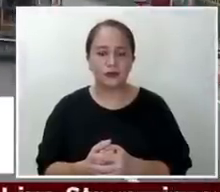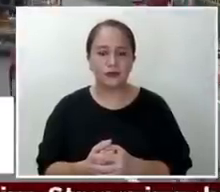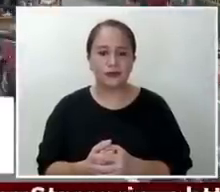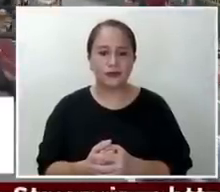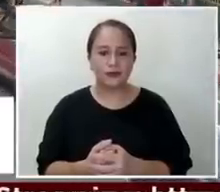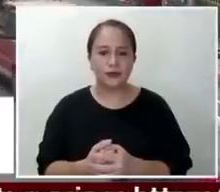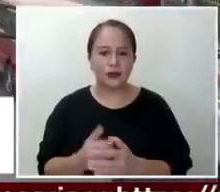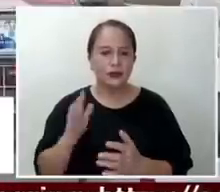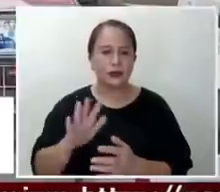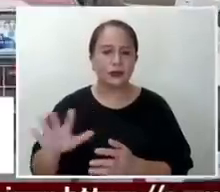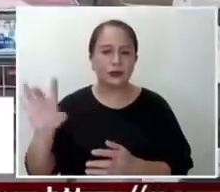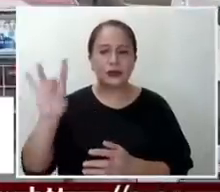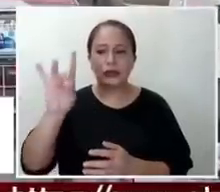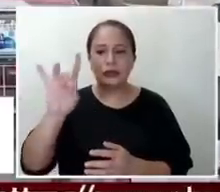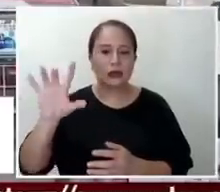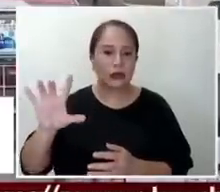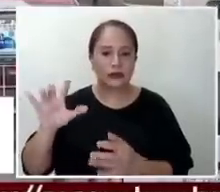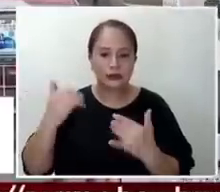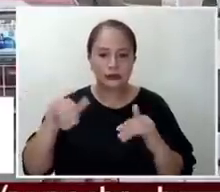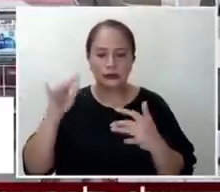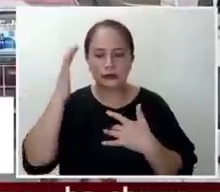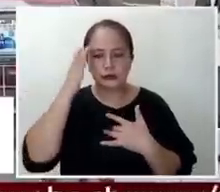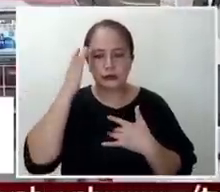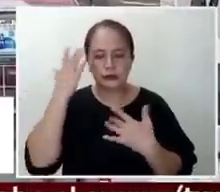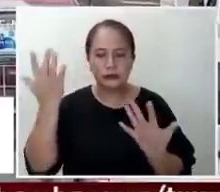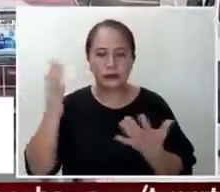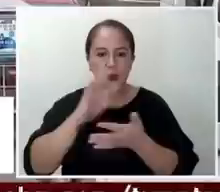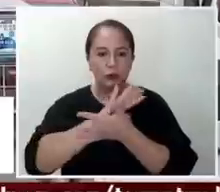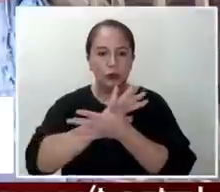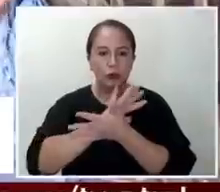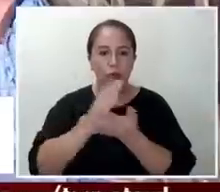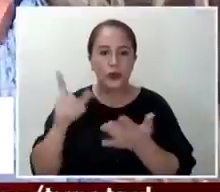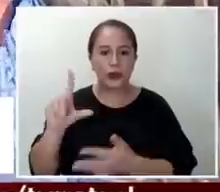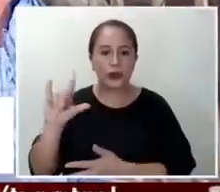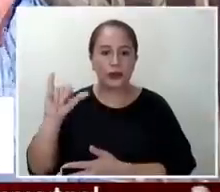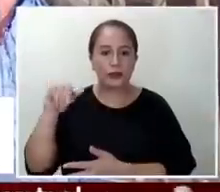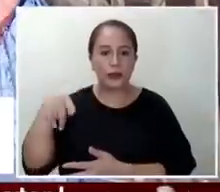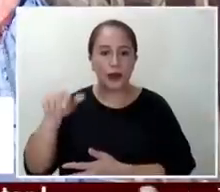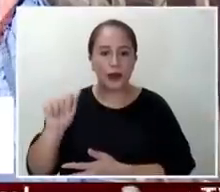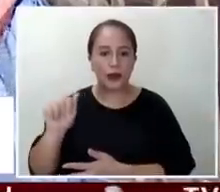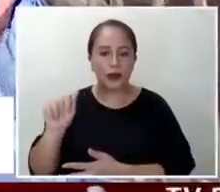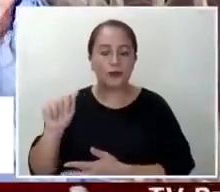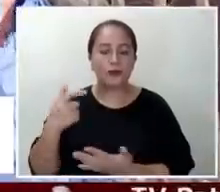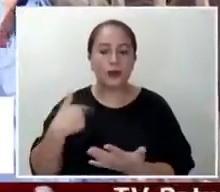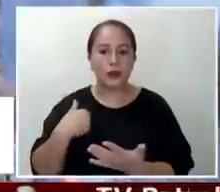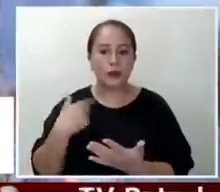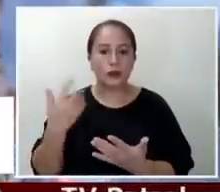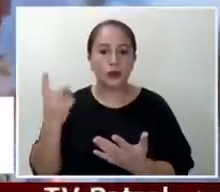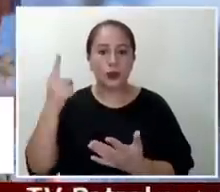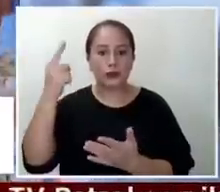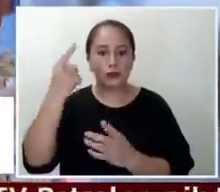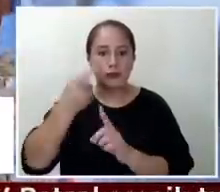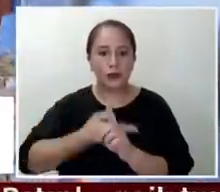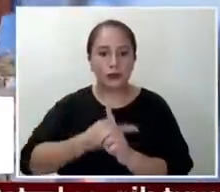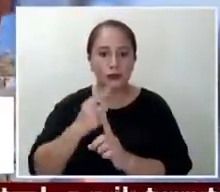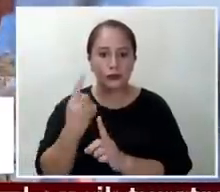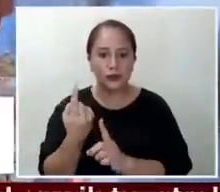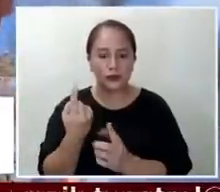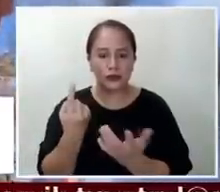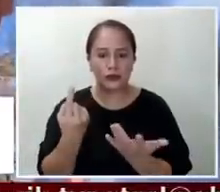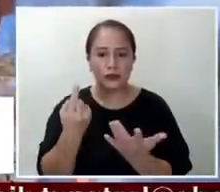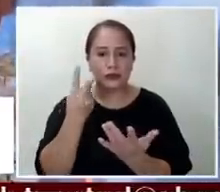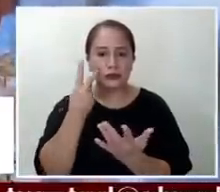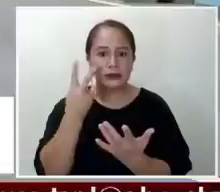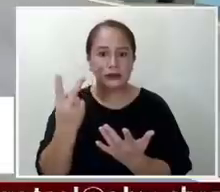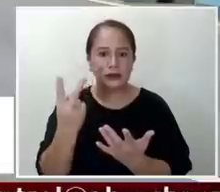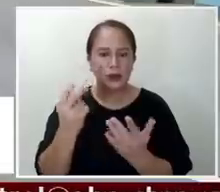Higit 800 ang aktibong kaso ng COVID-19 sa Lipa City sa loob lamang ng isang buwan. Nahigitan na nito ang